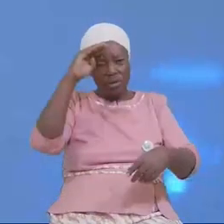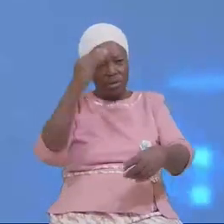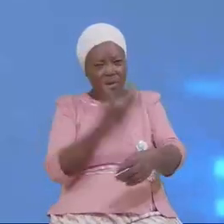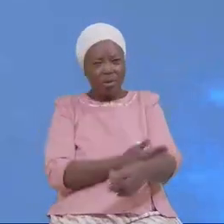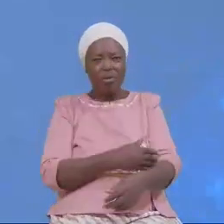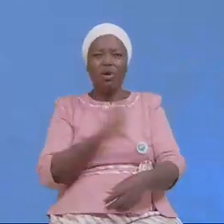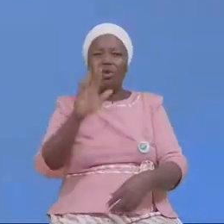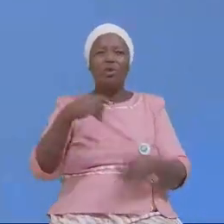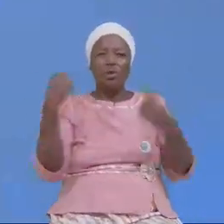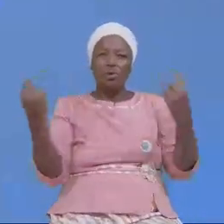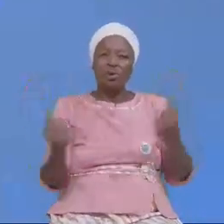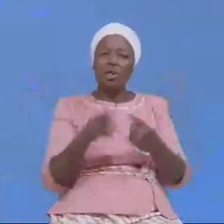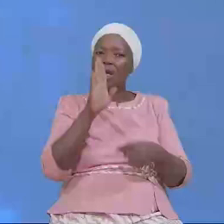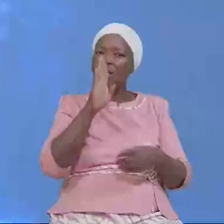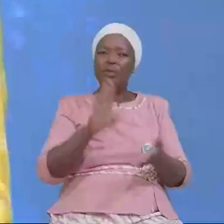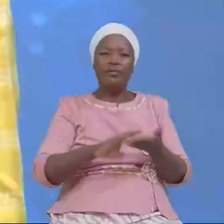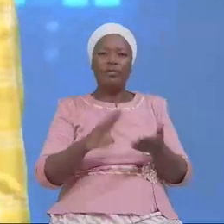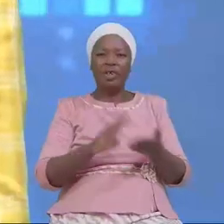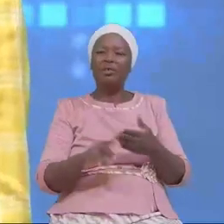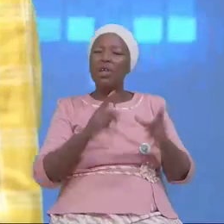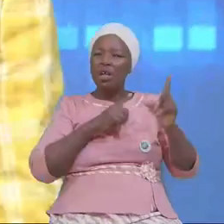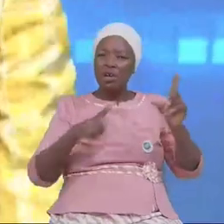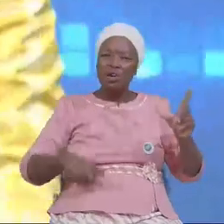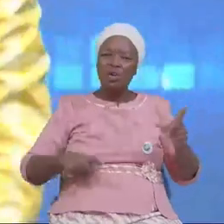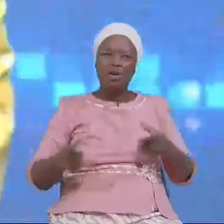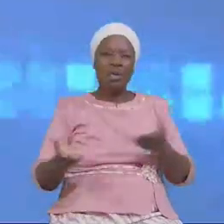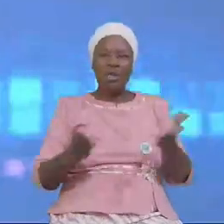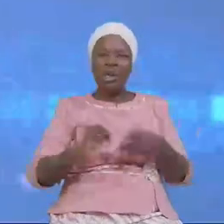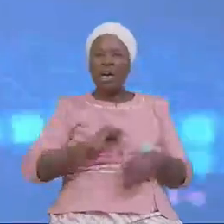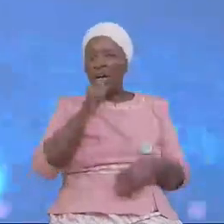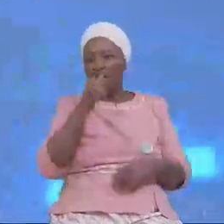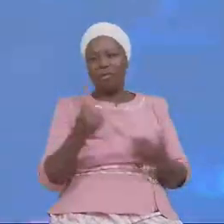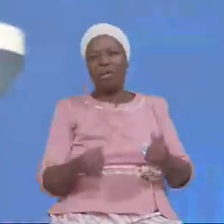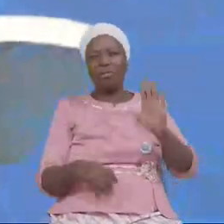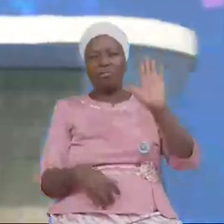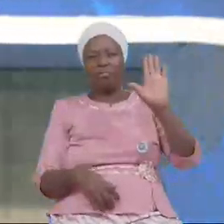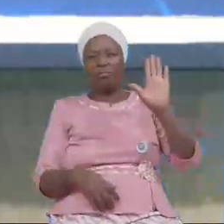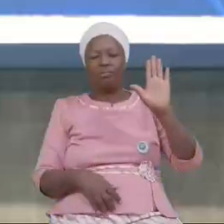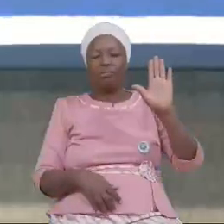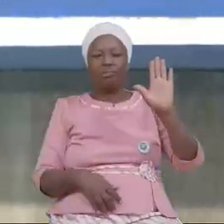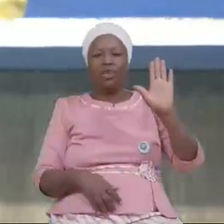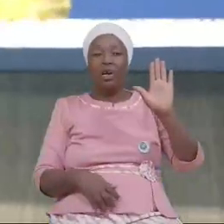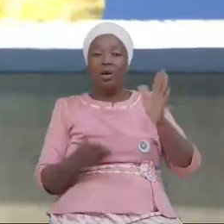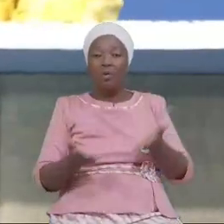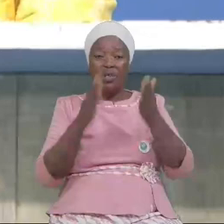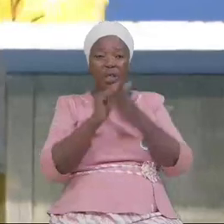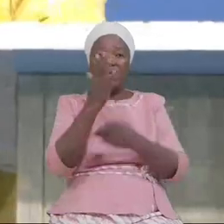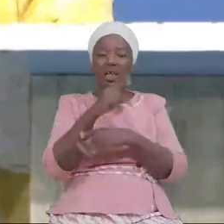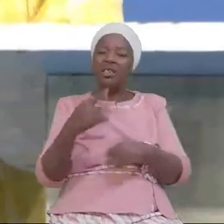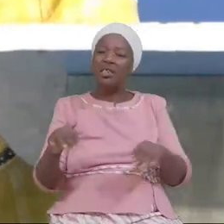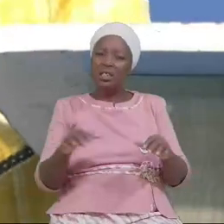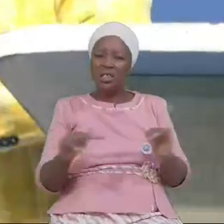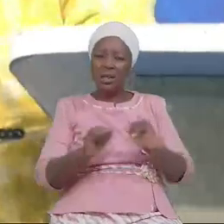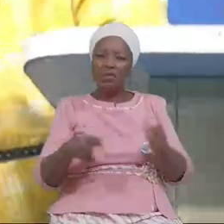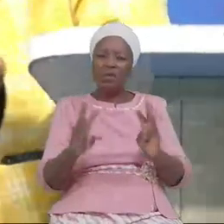enfant, tes péchés sont pardonnés. Seigneur, me voici, où es-tu? Où êtes-vous? Tel que tu as parlé à la